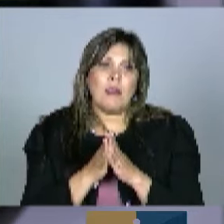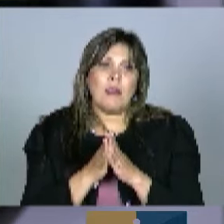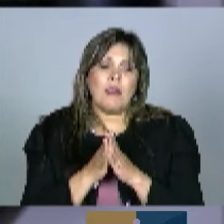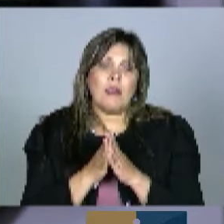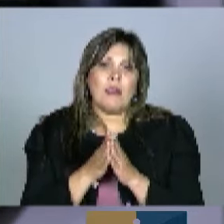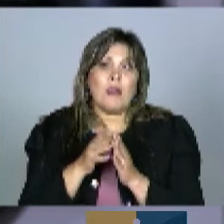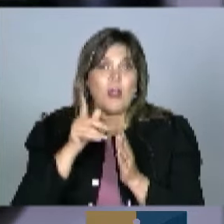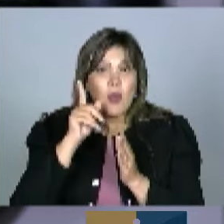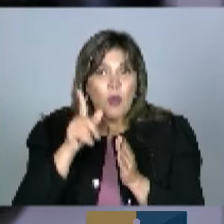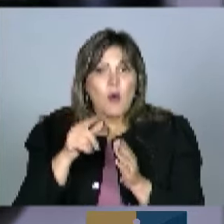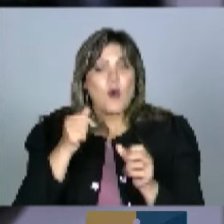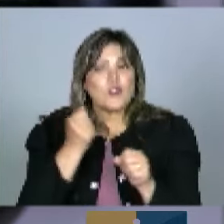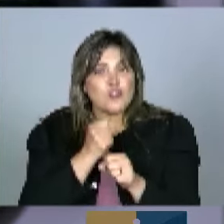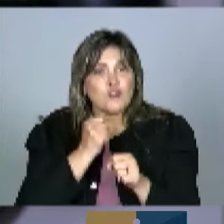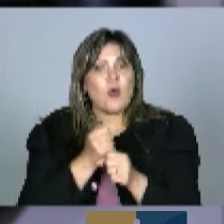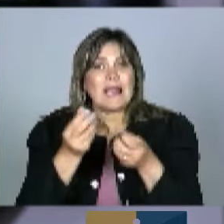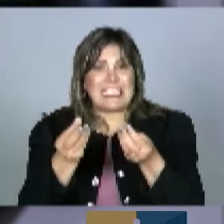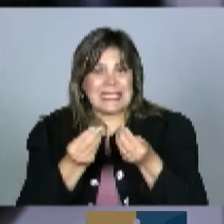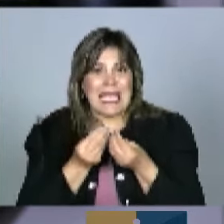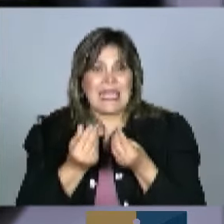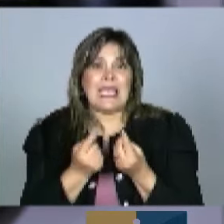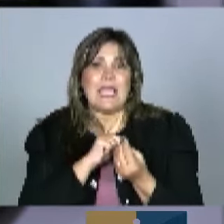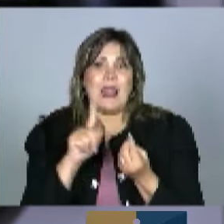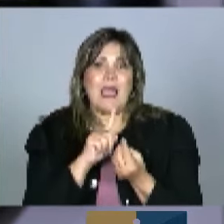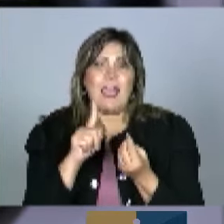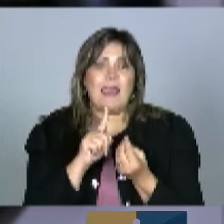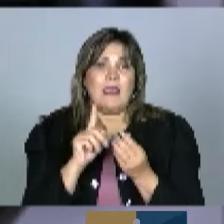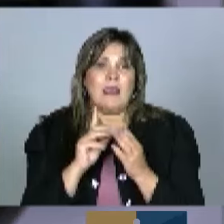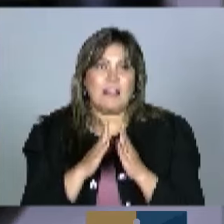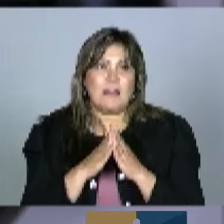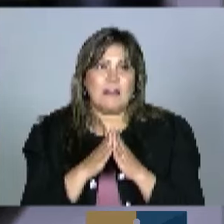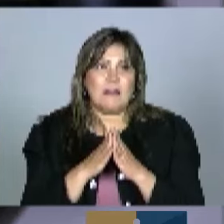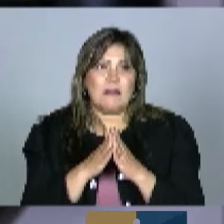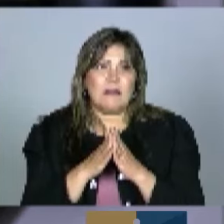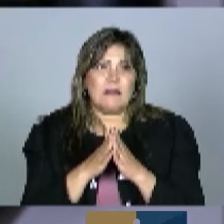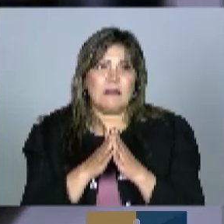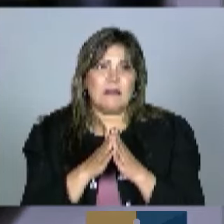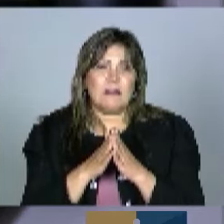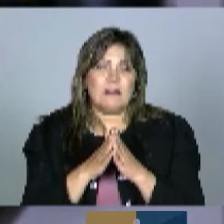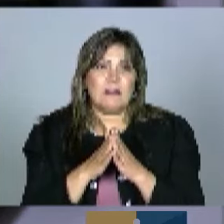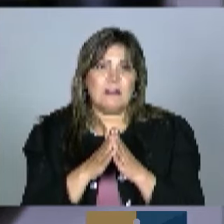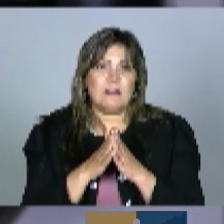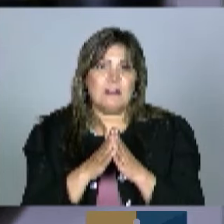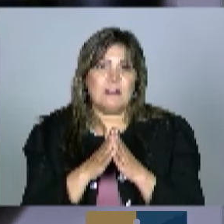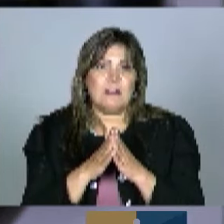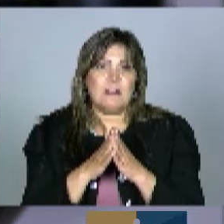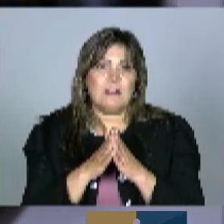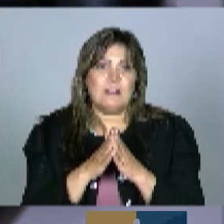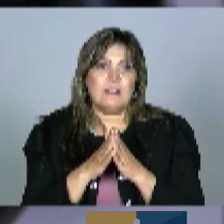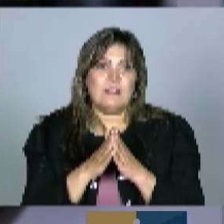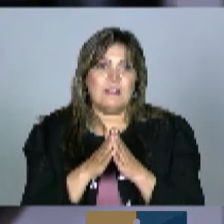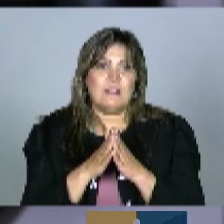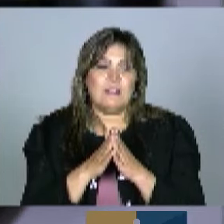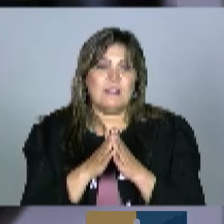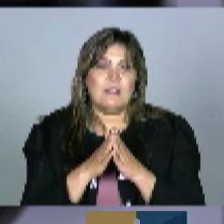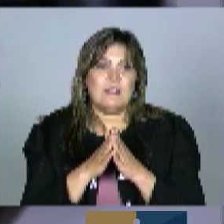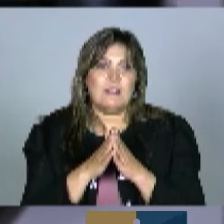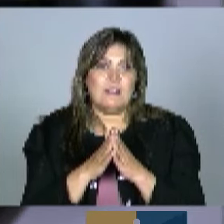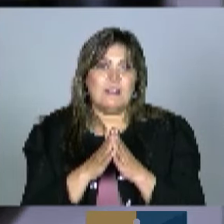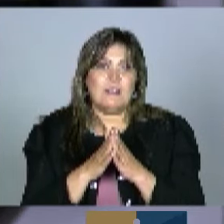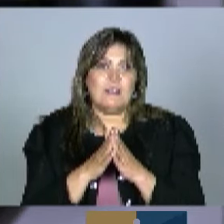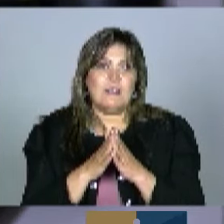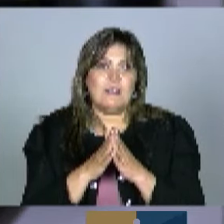المطلوبه فحضرتك عاوز المبلغ فقال لك مش معايا وامضي لك على ايصال اه كده يعني السيناريو ده اه يا